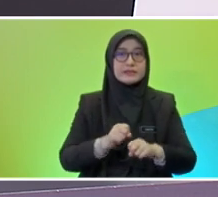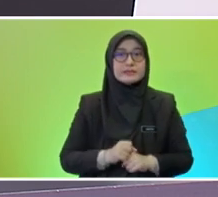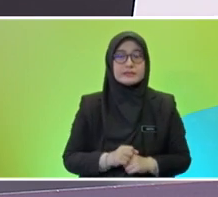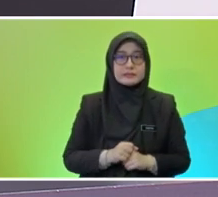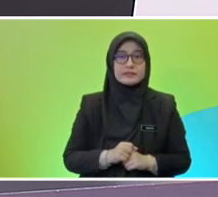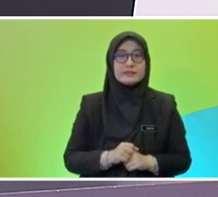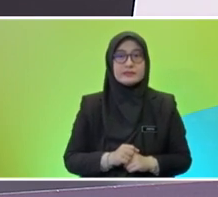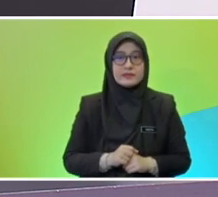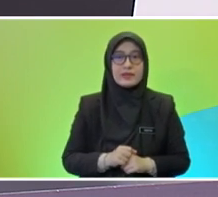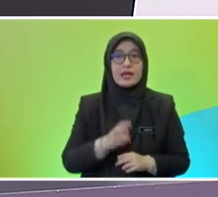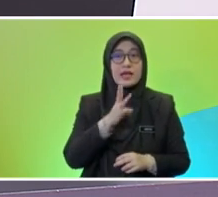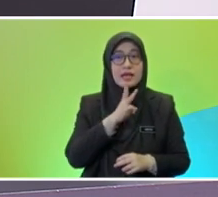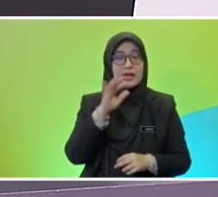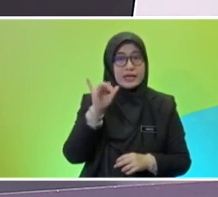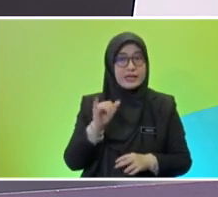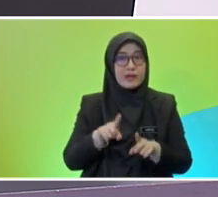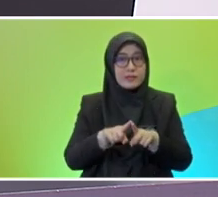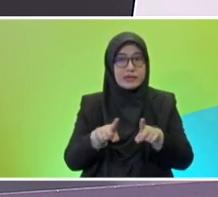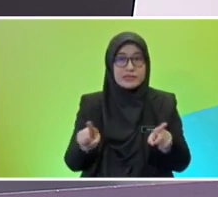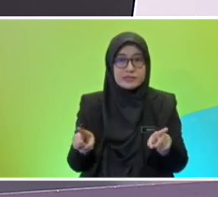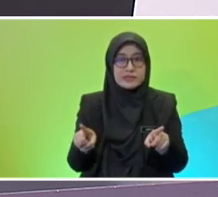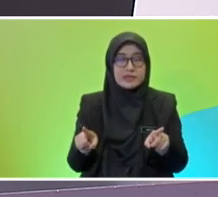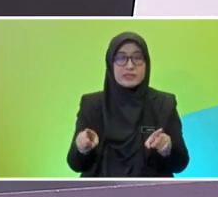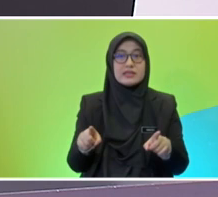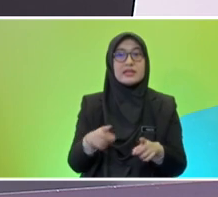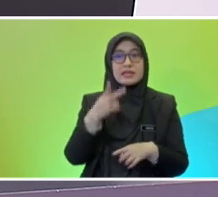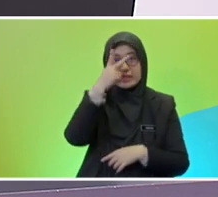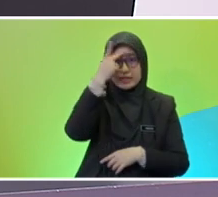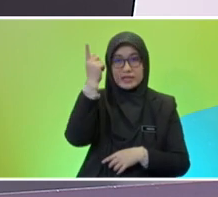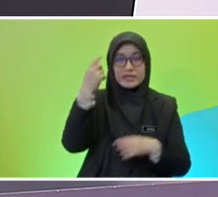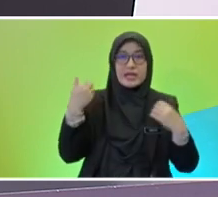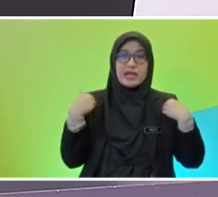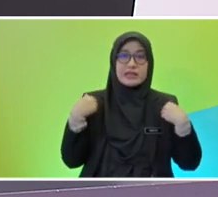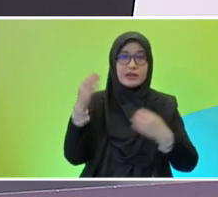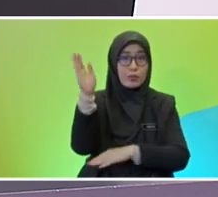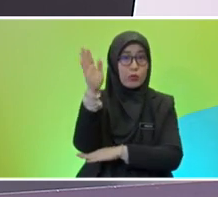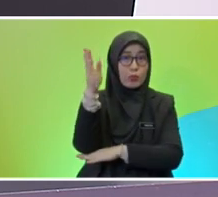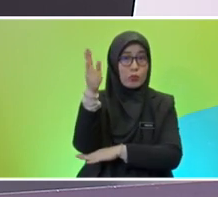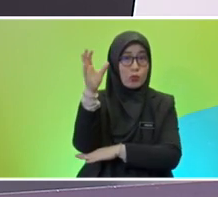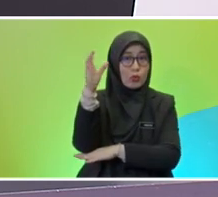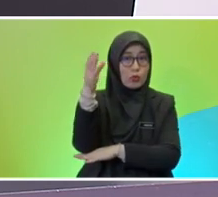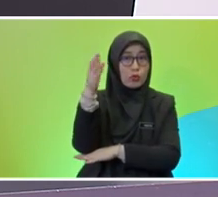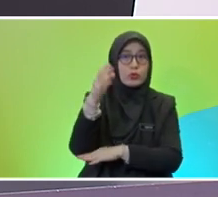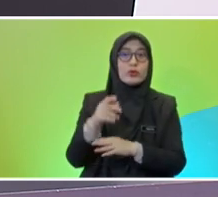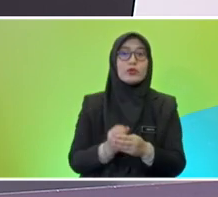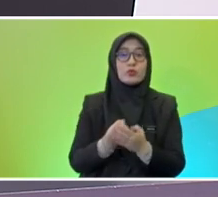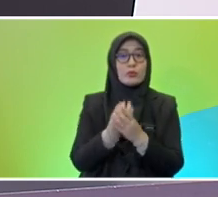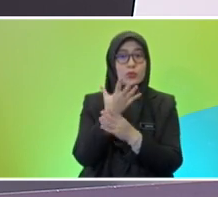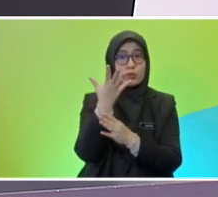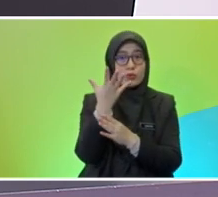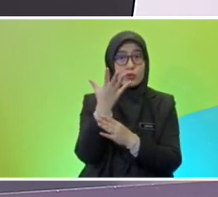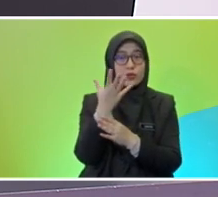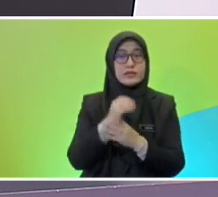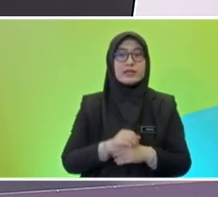pokok-pokok yang tumbuh dan hidup dan air sungai tersebut yang menjejukan warna ataupun bau air tersebut